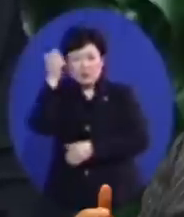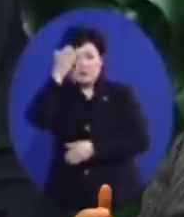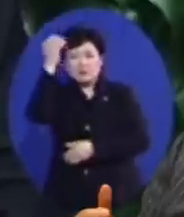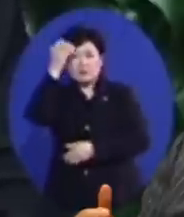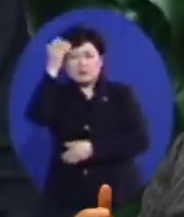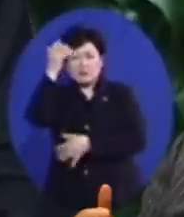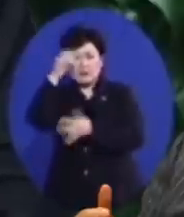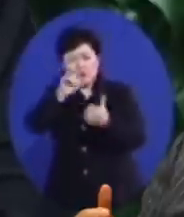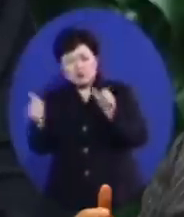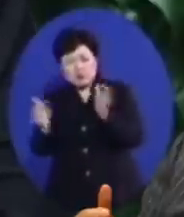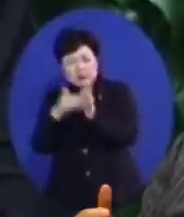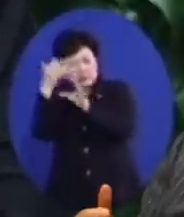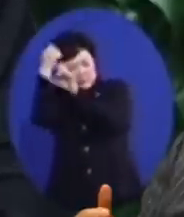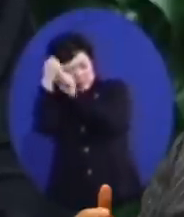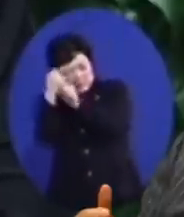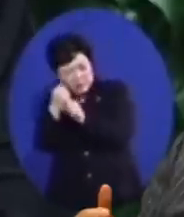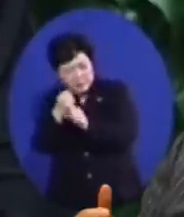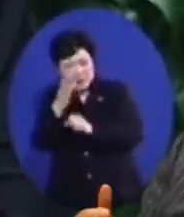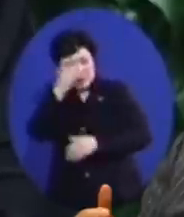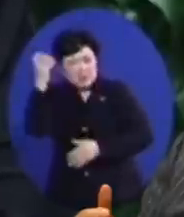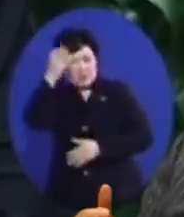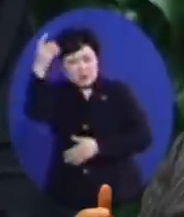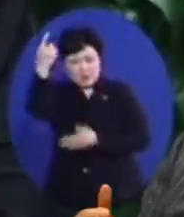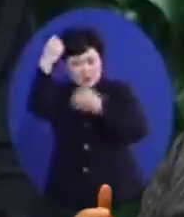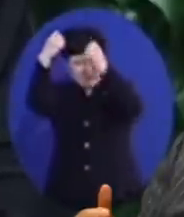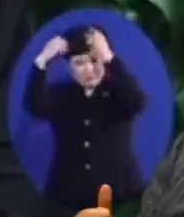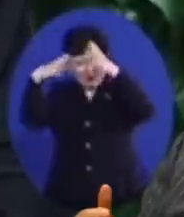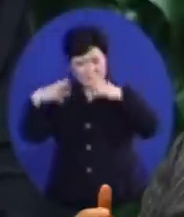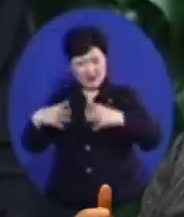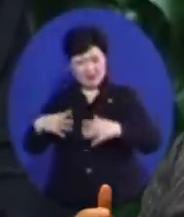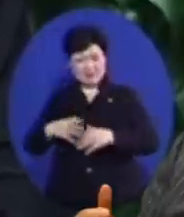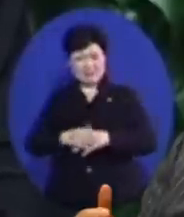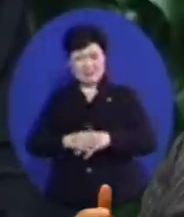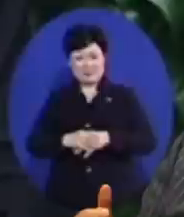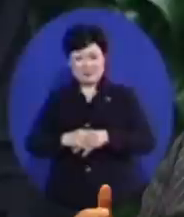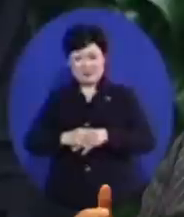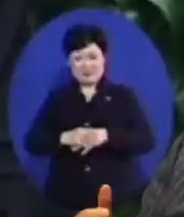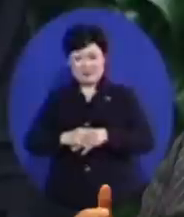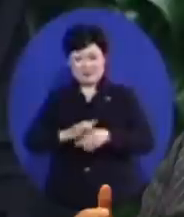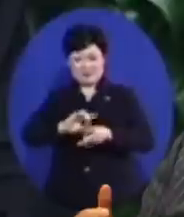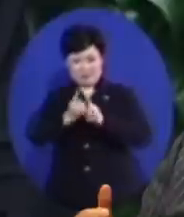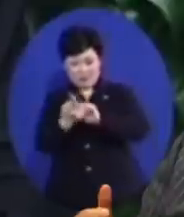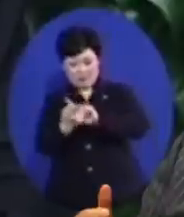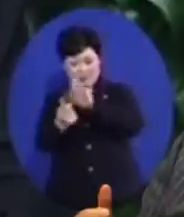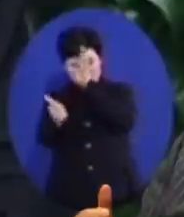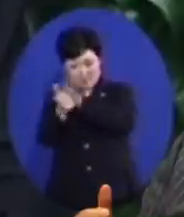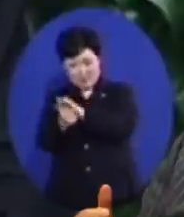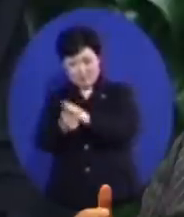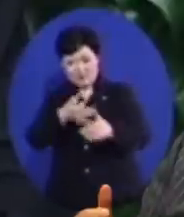죽도록 의지하면 성령이 슬 오셔서 인수인계를 받으면 그 다음에는 힘이 하나도 안 납니다.